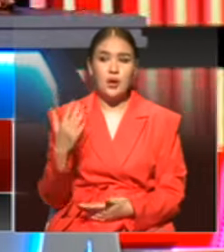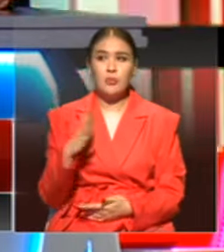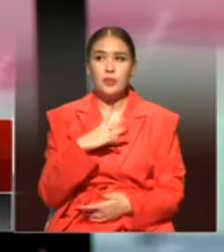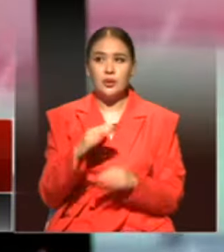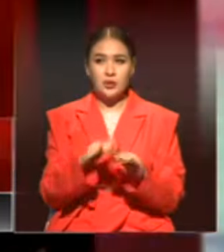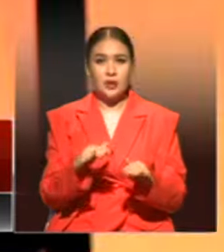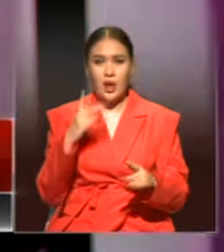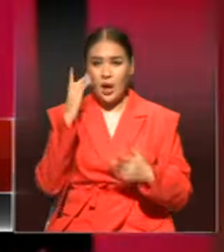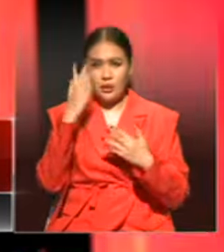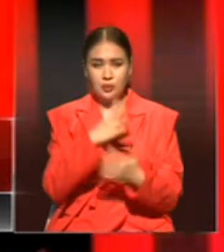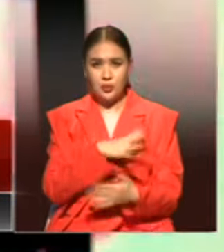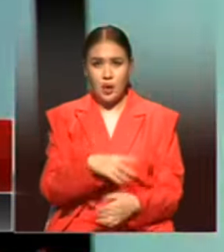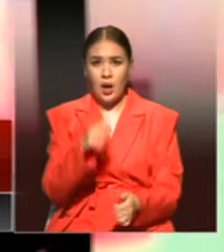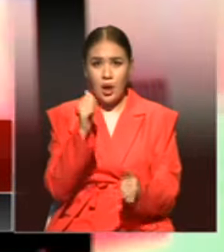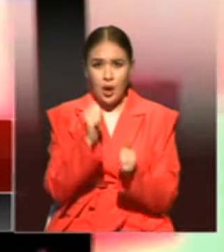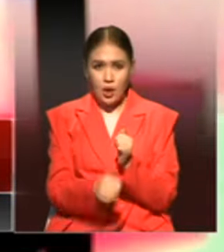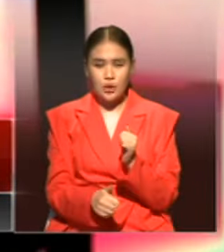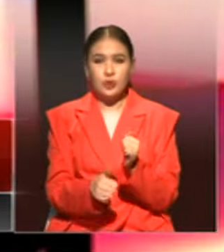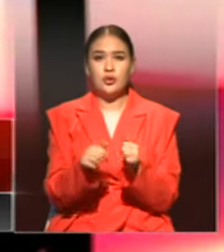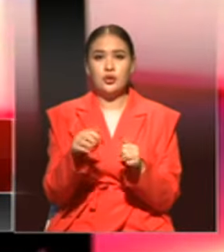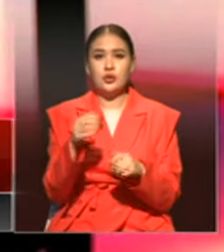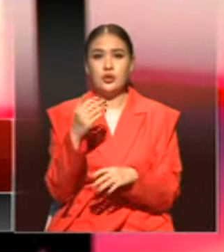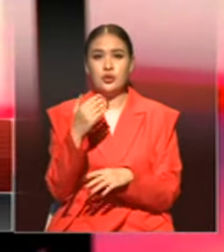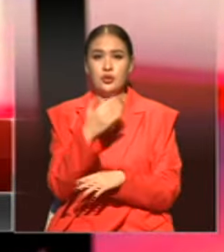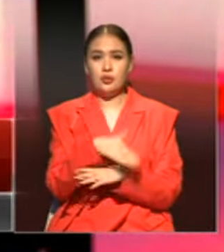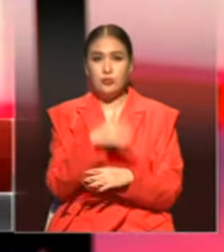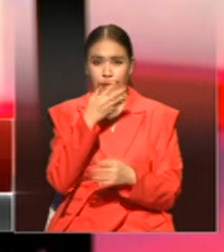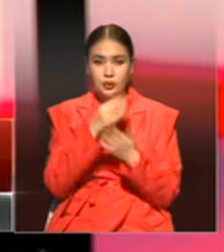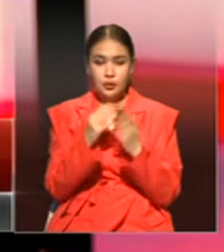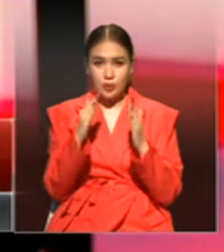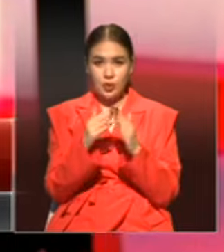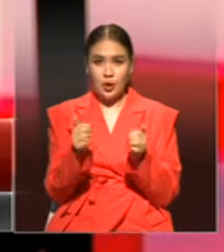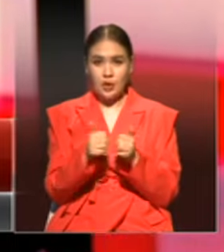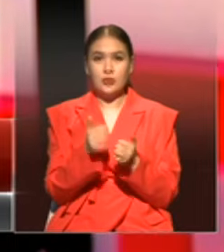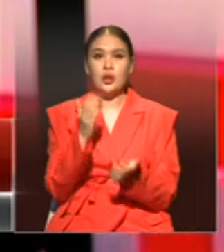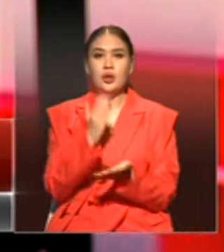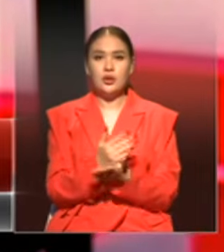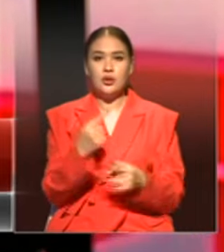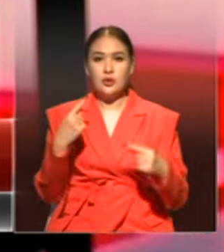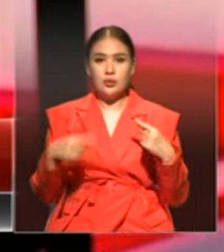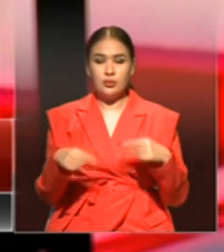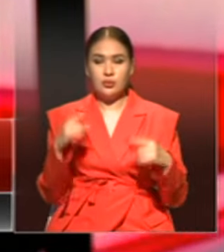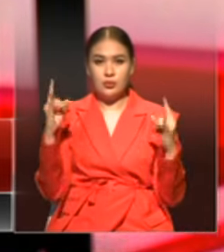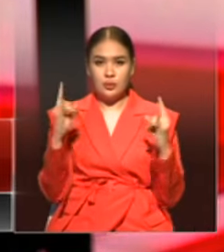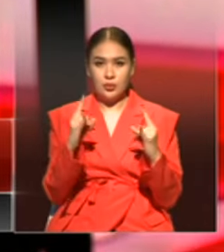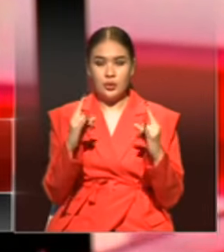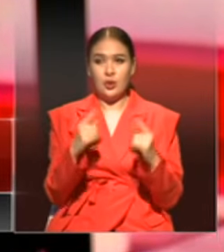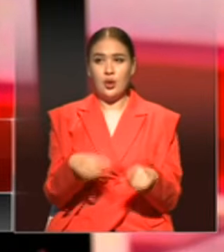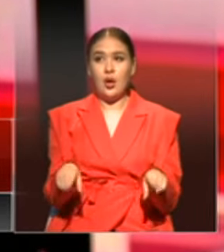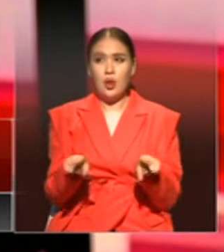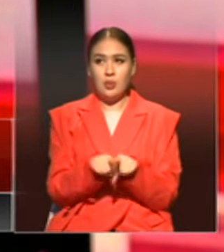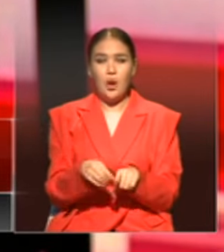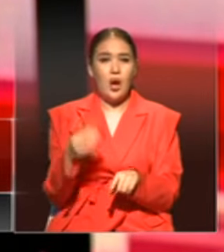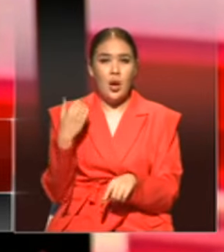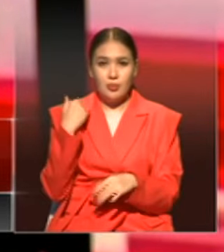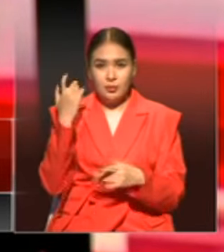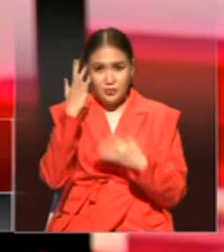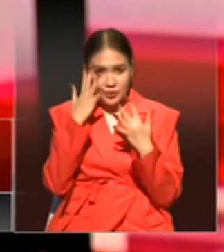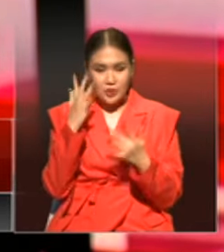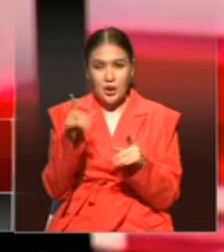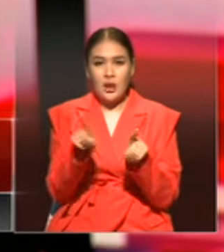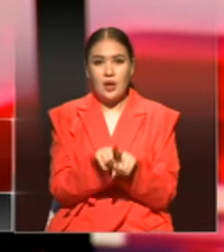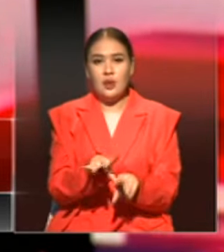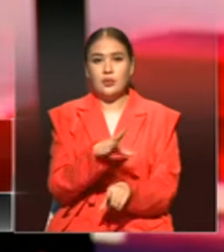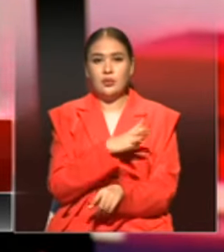армандамапсыз, қазір каждый дворда өзінің футбольный полесі бар. Біздің кішкентай кезімізде ондай болған жоқ қой. Оның қазір бәріне қаржы бөлінеді. Қаржы бөлінгенін кім